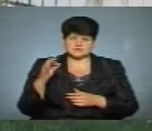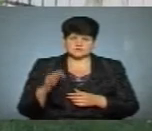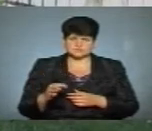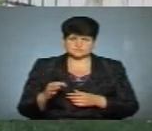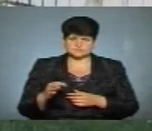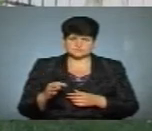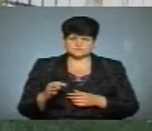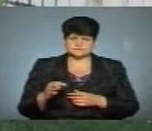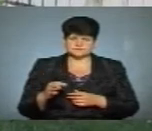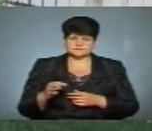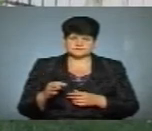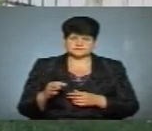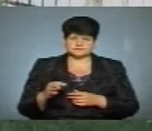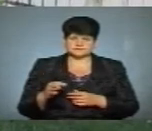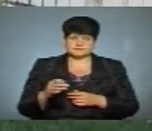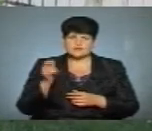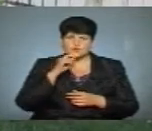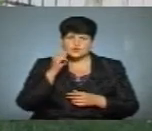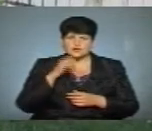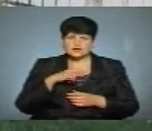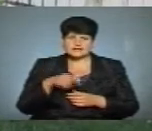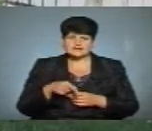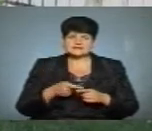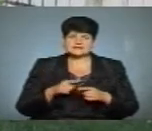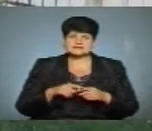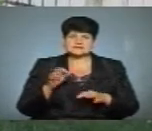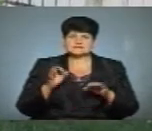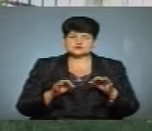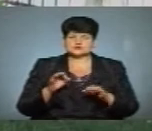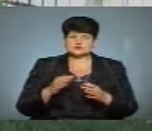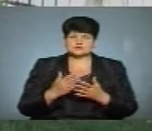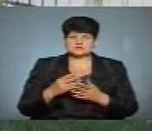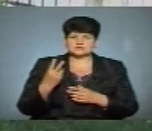1,5%. В Україні такий відсоток складає